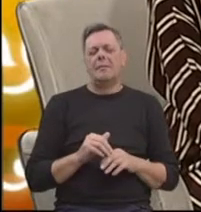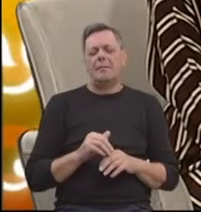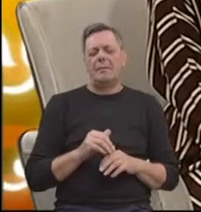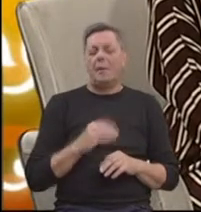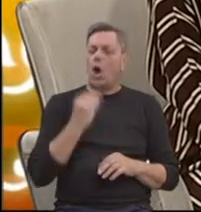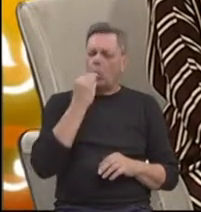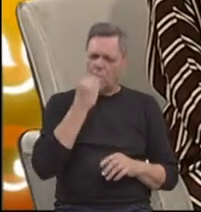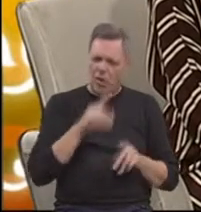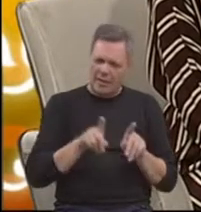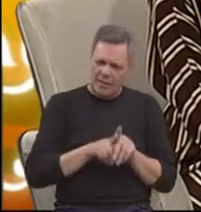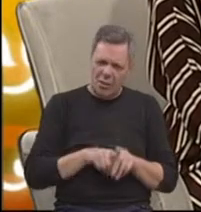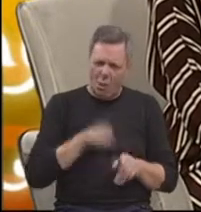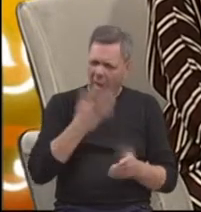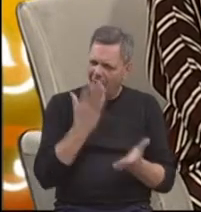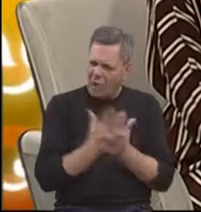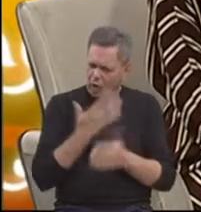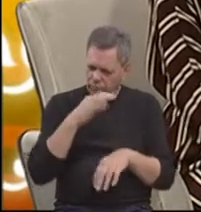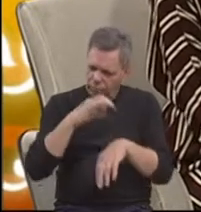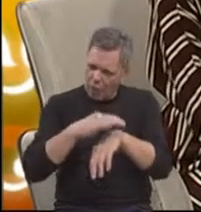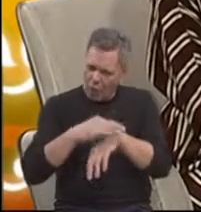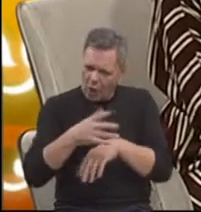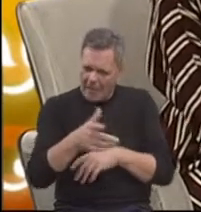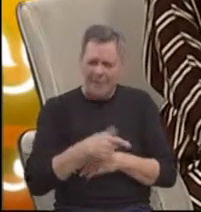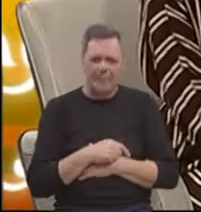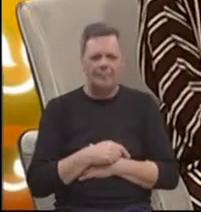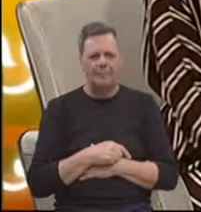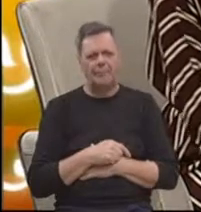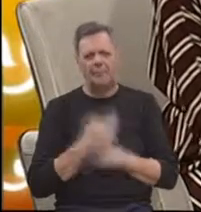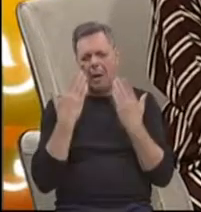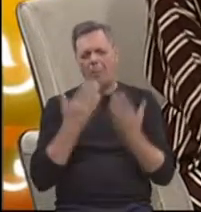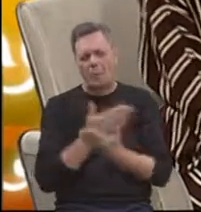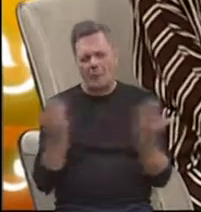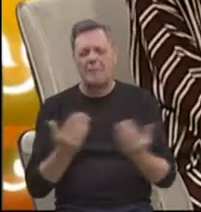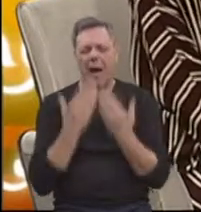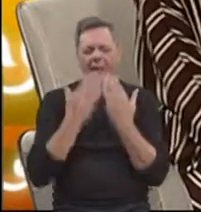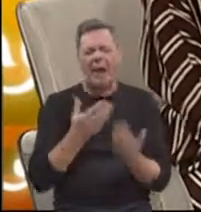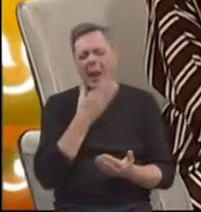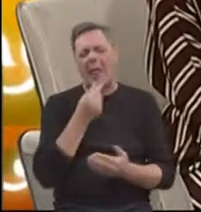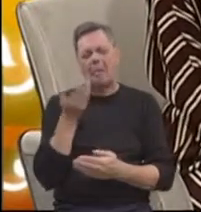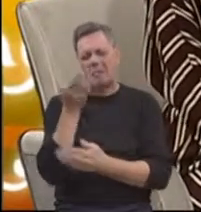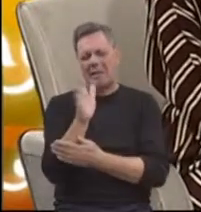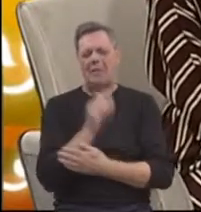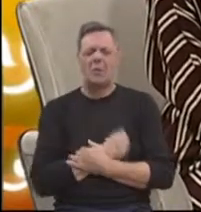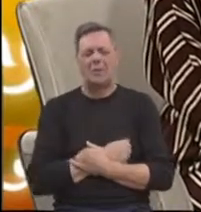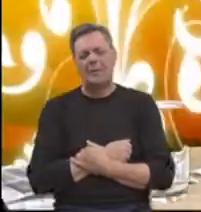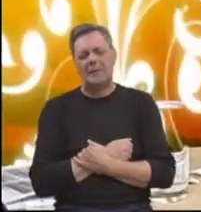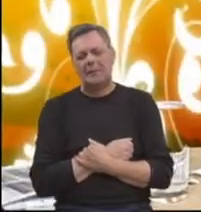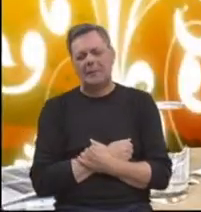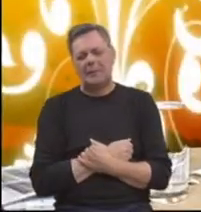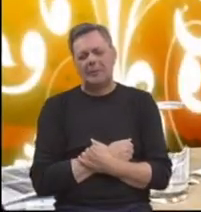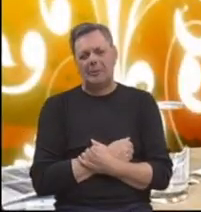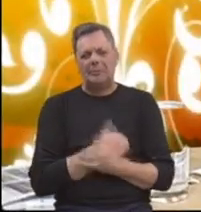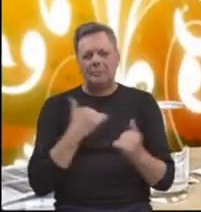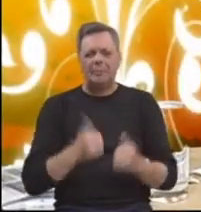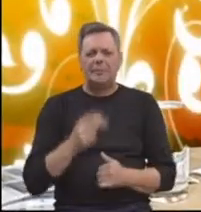ste rekli da ste već doktorandica na nečemu, ali nećemo o tome. Da, pozdrav svima, hvala vam na lijepom predstavljanju. Evo, znači,